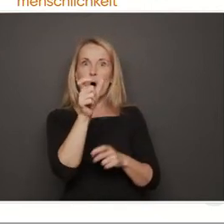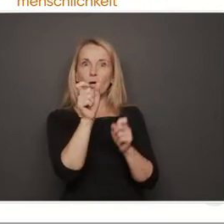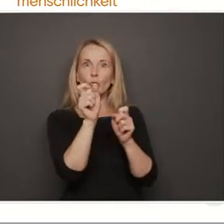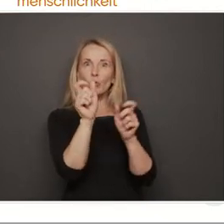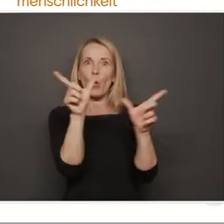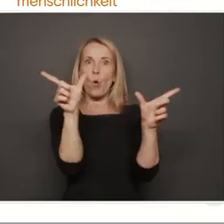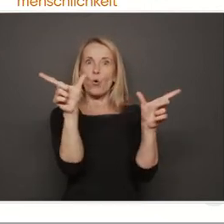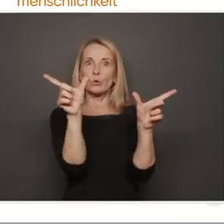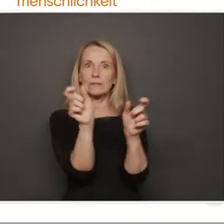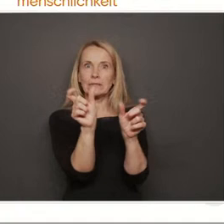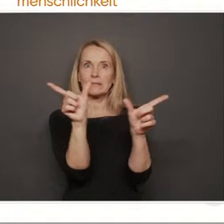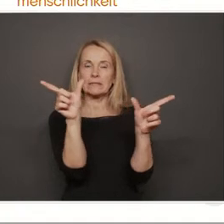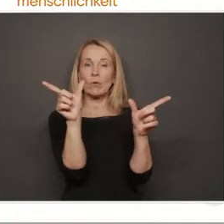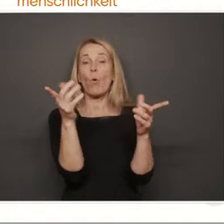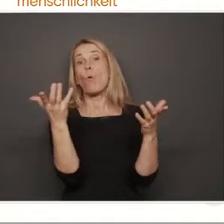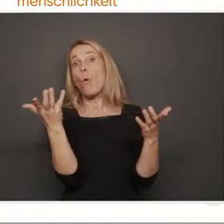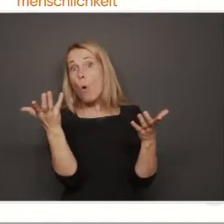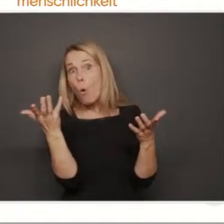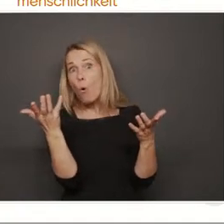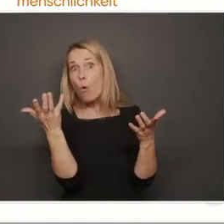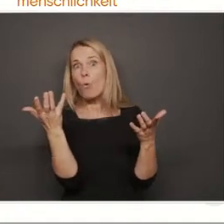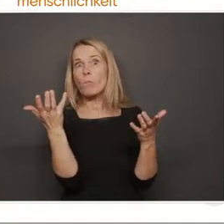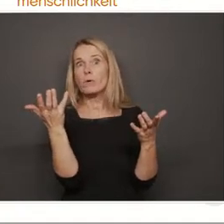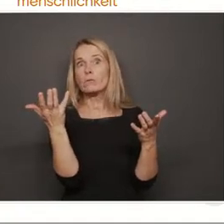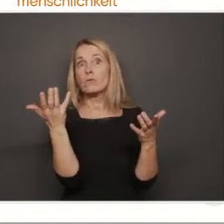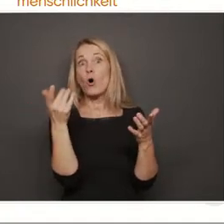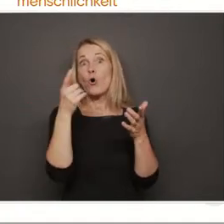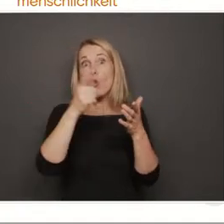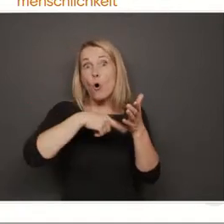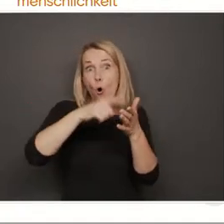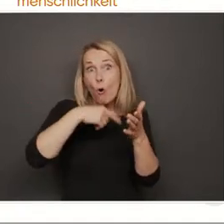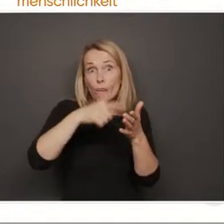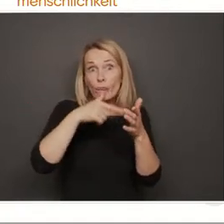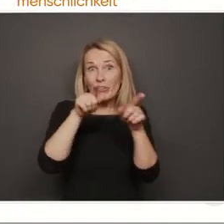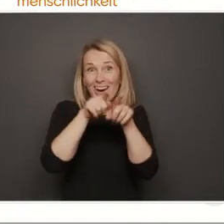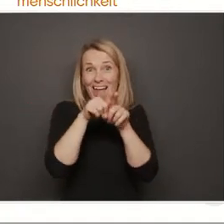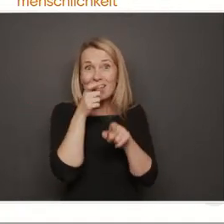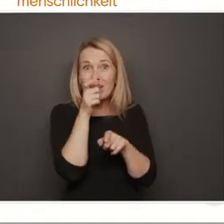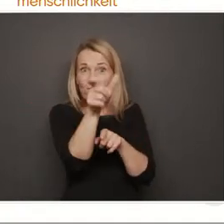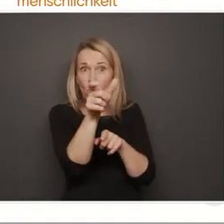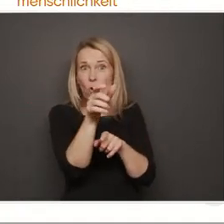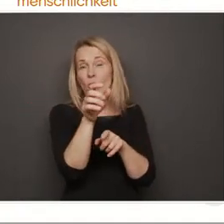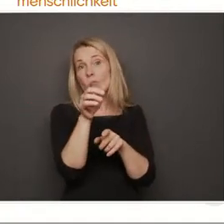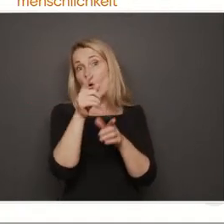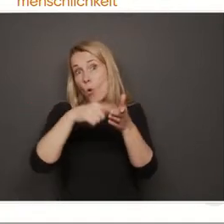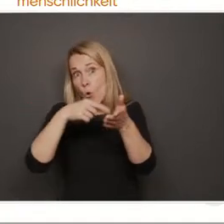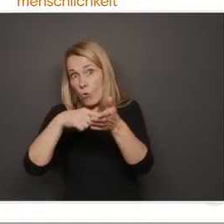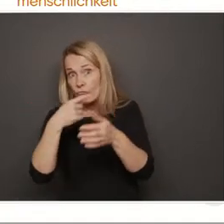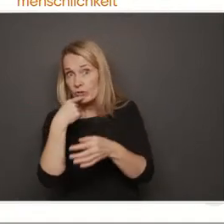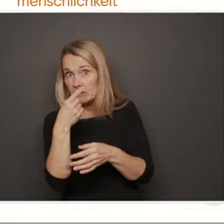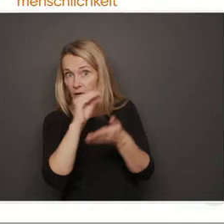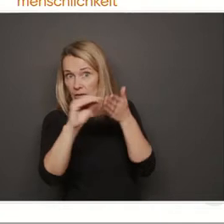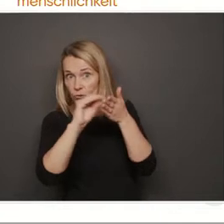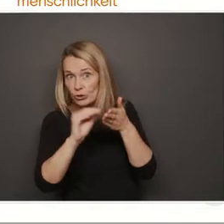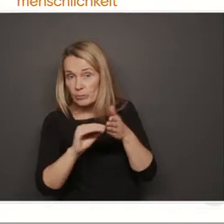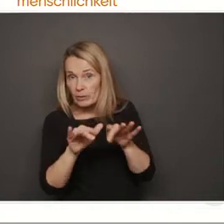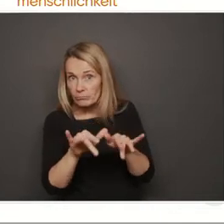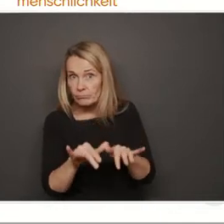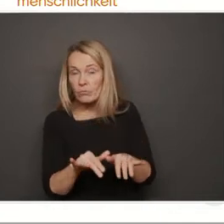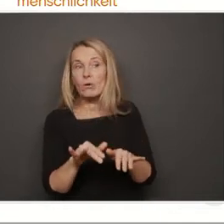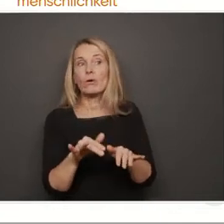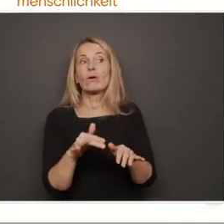erkennen, ob sie vielleicht öfters genannt wurden, ob sie mehrfach genannt wurden Und an